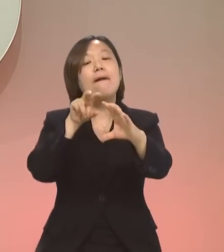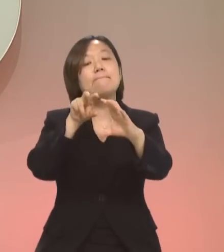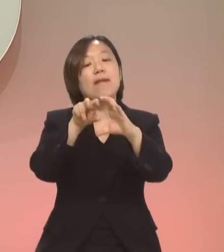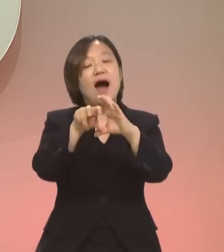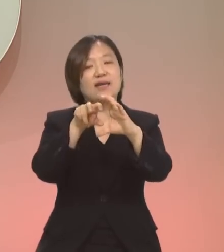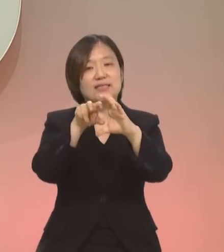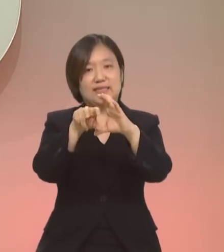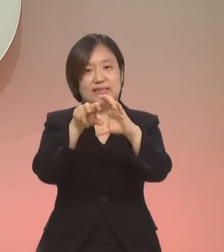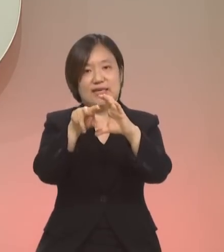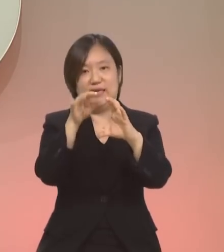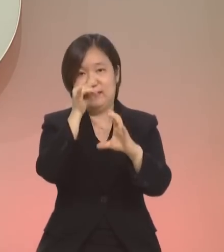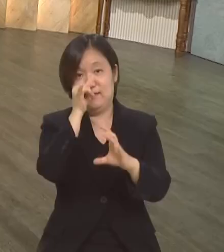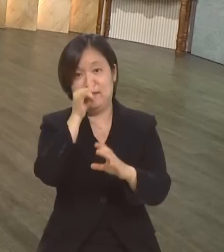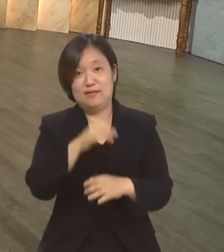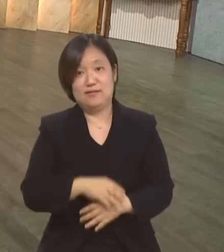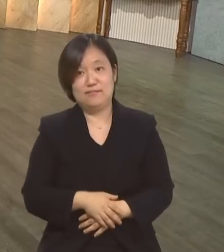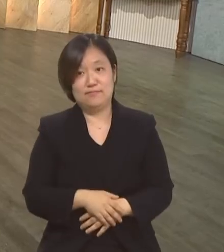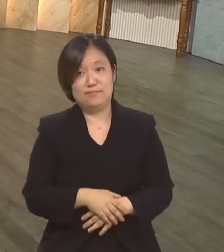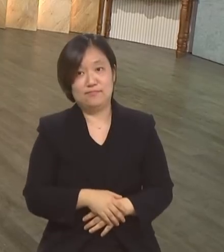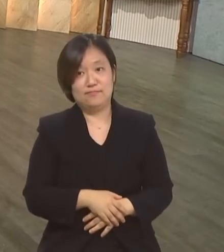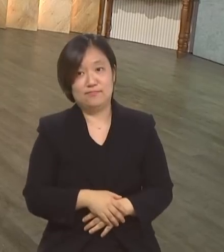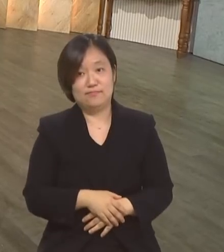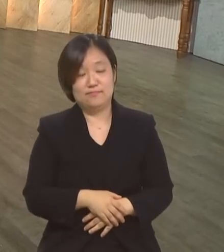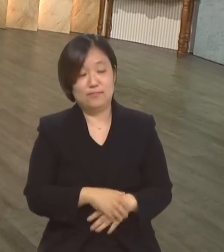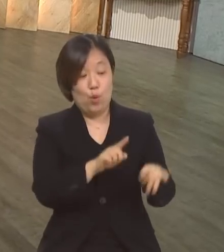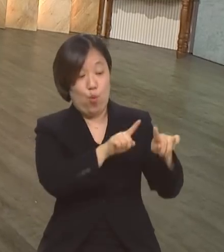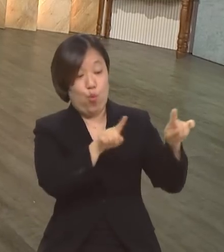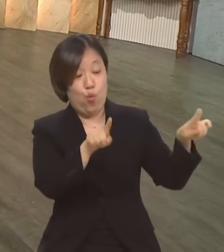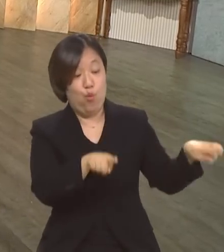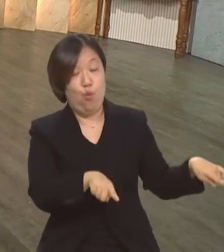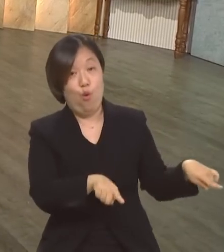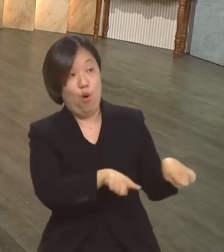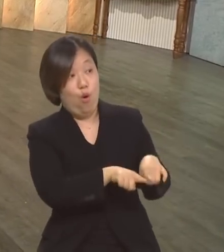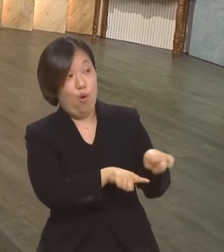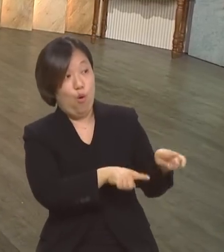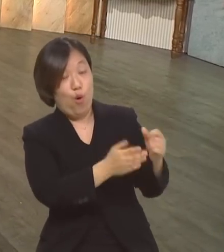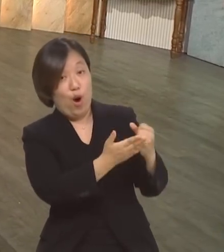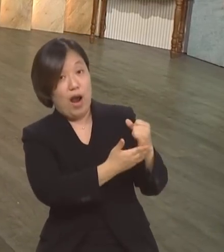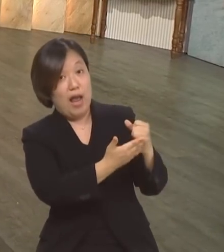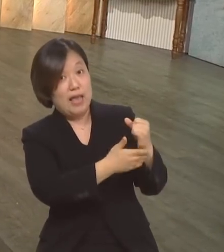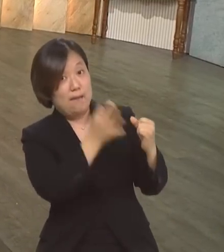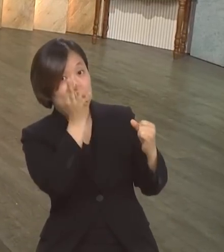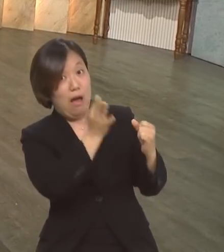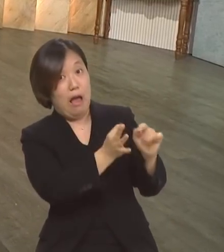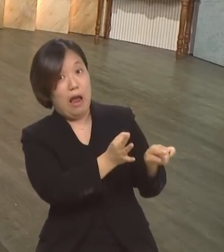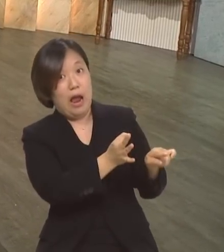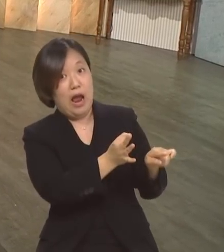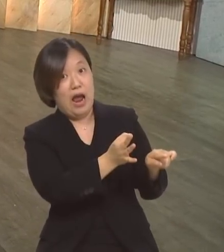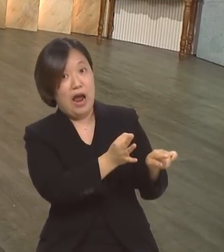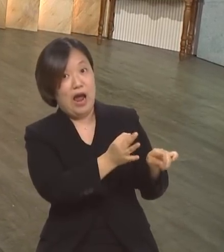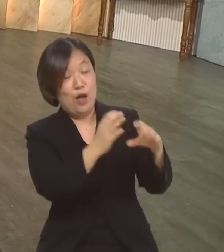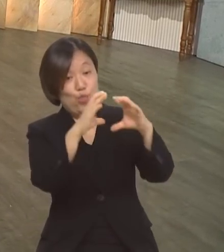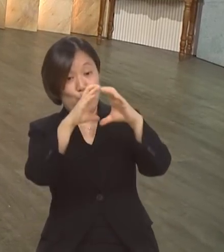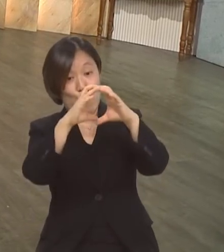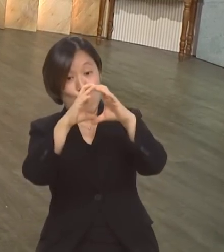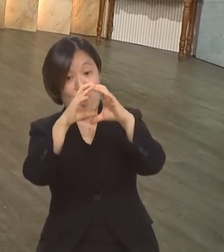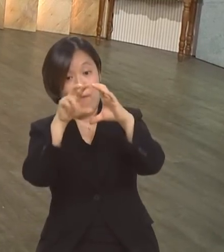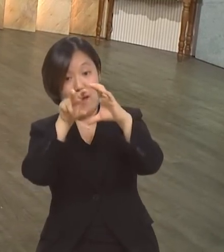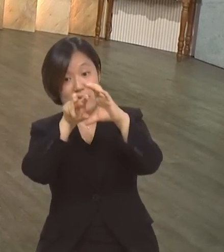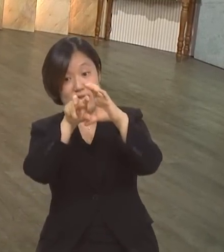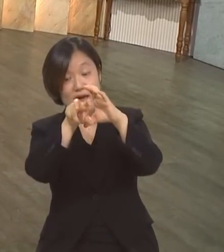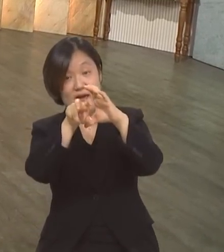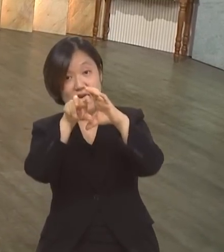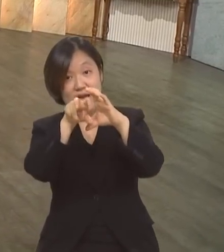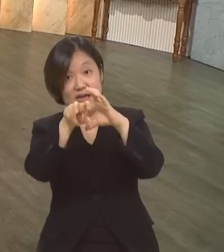상징하는 마크가 있거든요 여기 사진 보이시죠 동그라미 안에 점 동그란 점 3개가 찍혀 있는 거예요